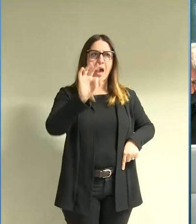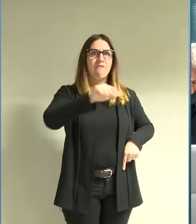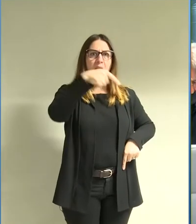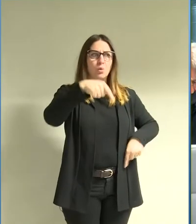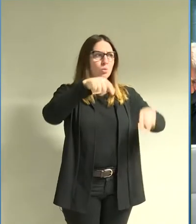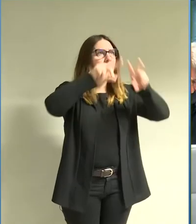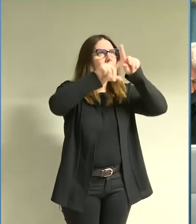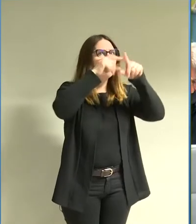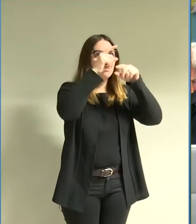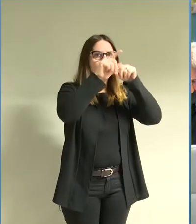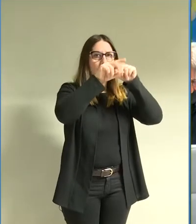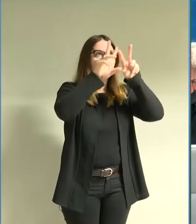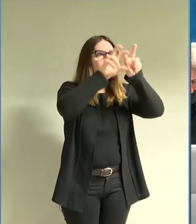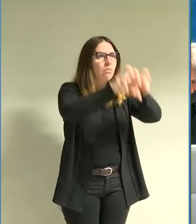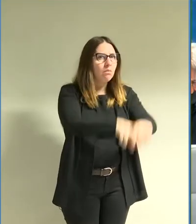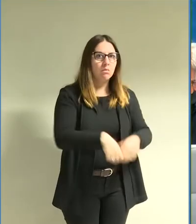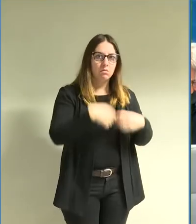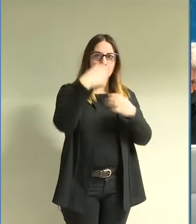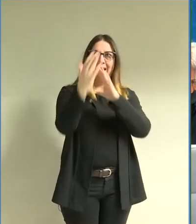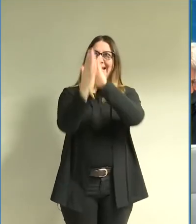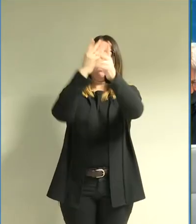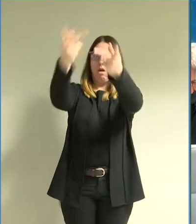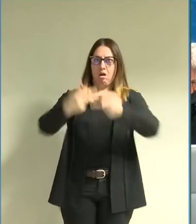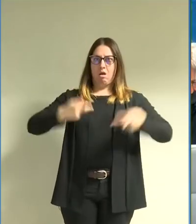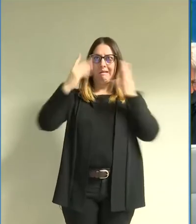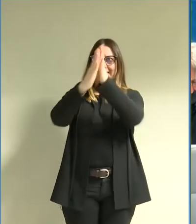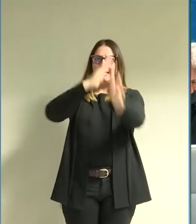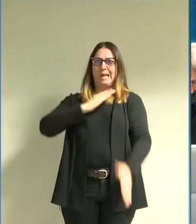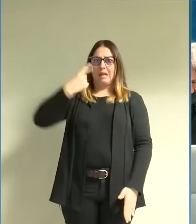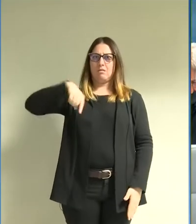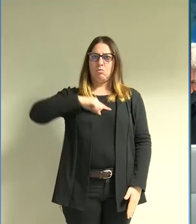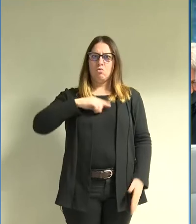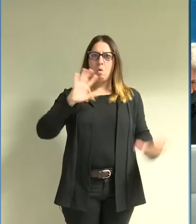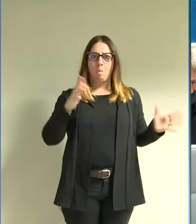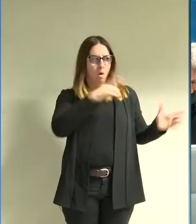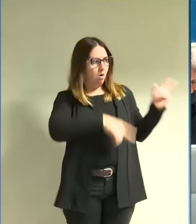ce que on n'a pas d'information directe des personnes concernées